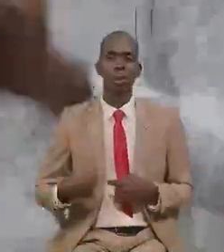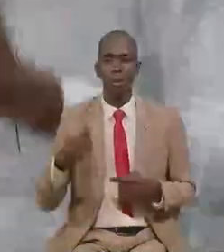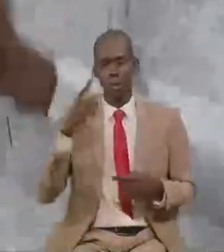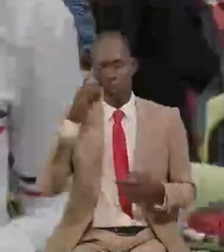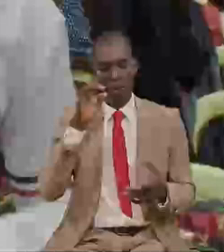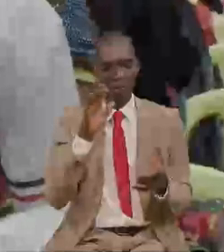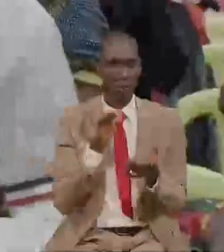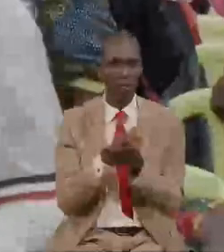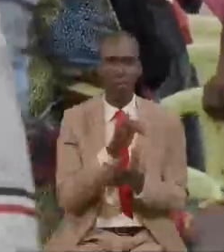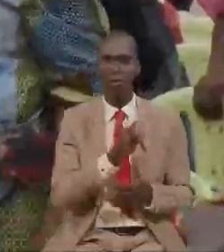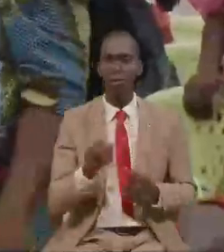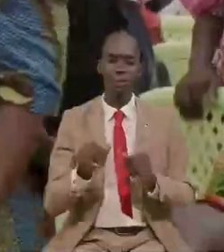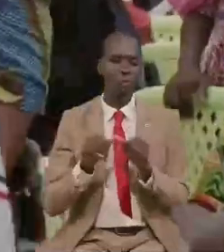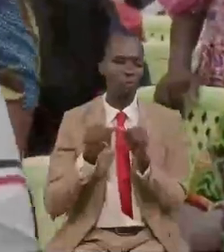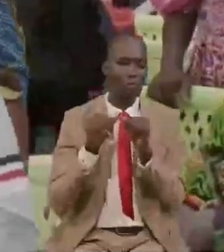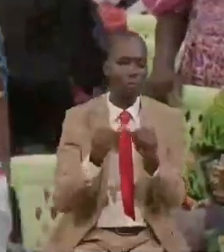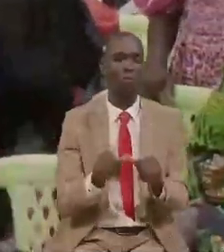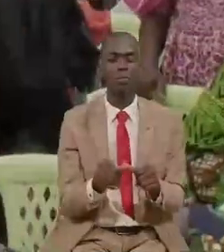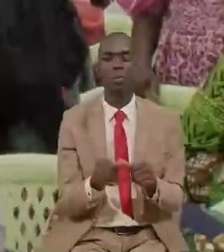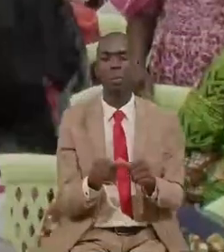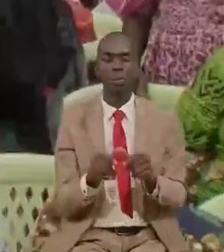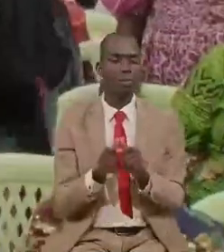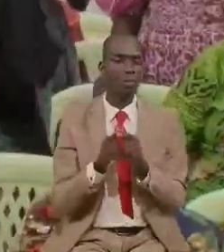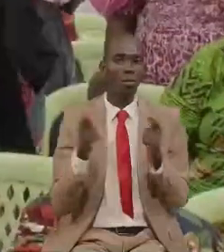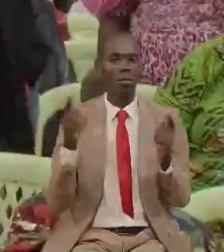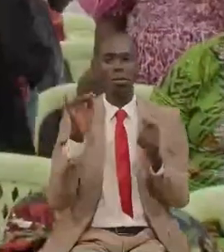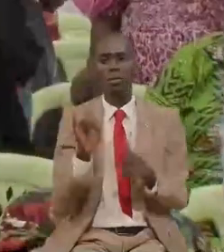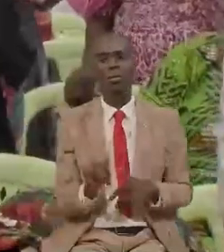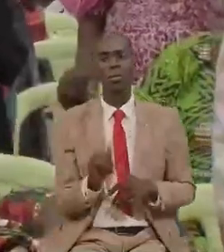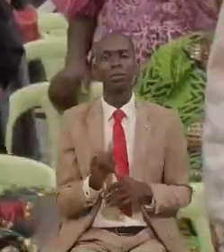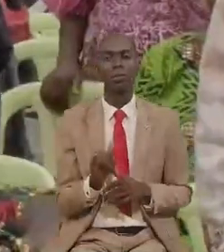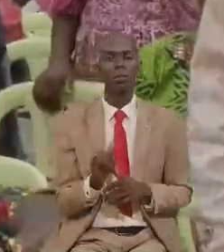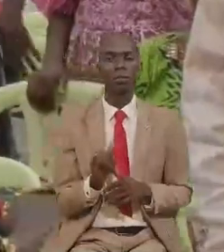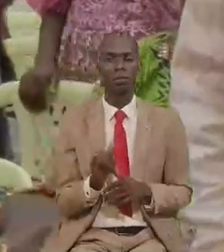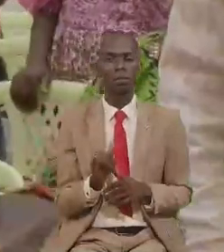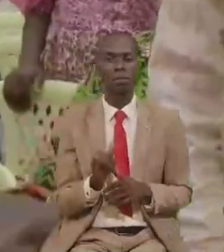avec foi, de façon explicite,